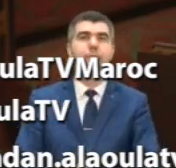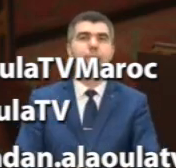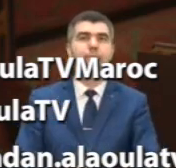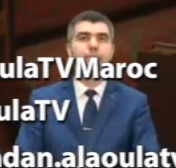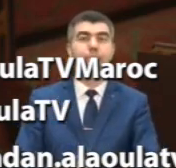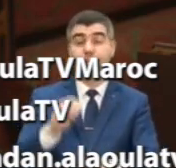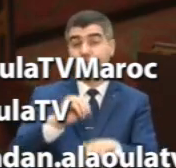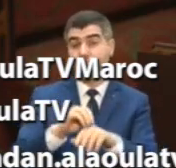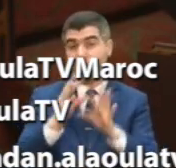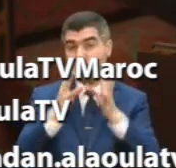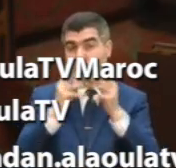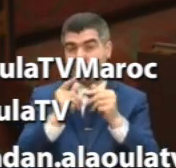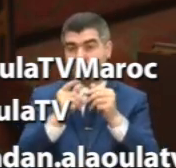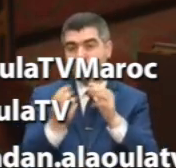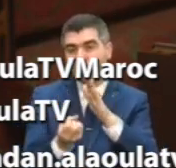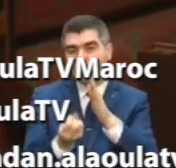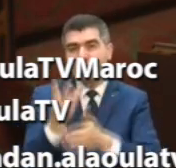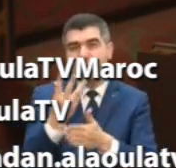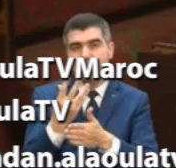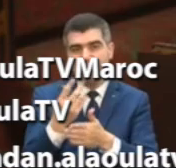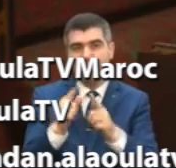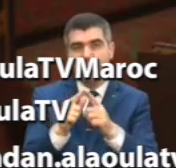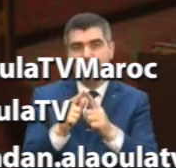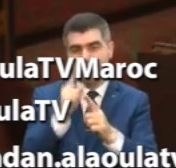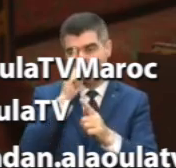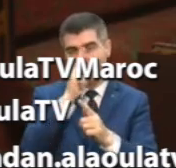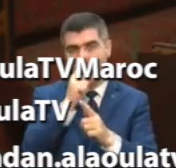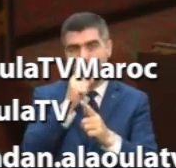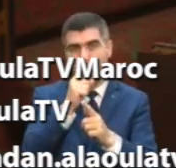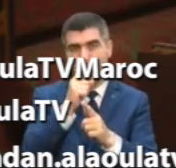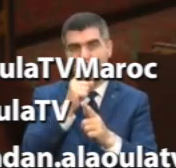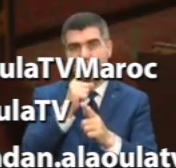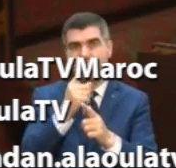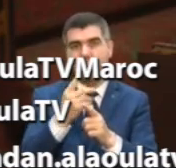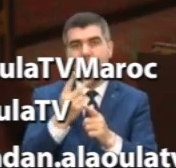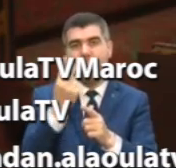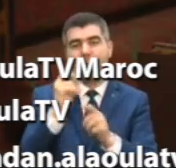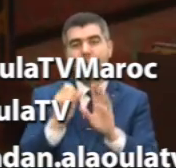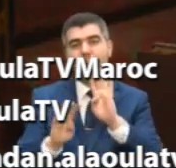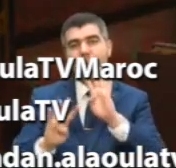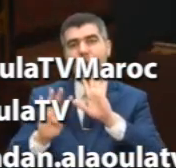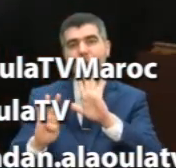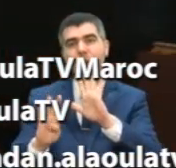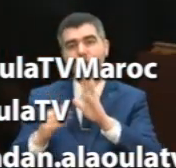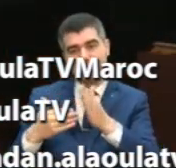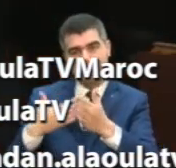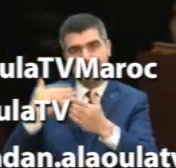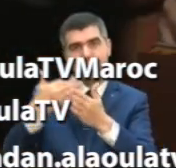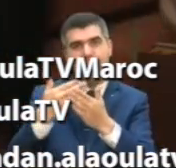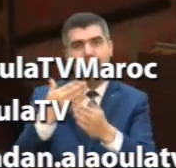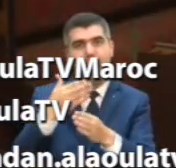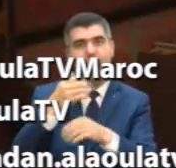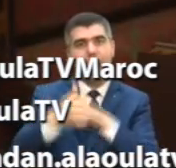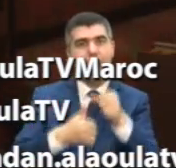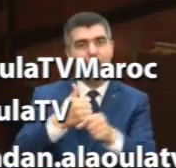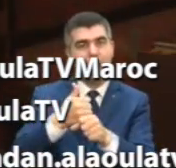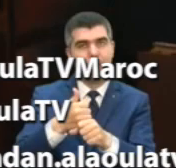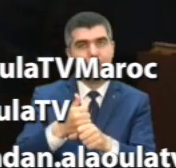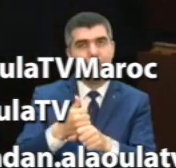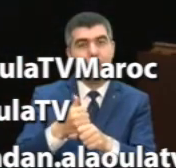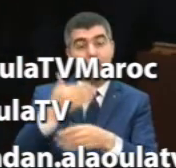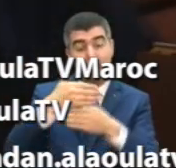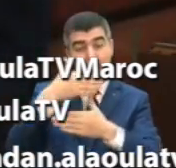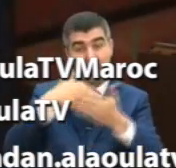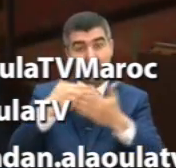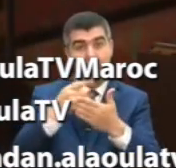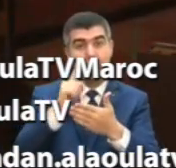الجديدة المرتقبة بموسم الدخول المدرسي المقبل، سيعرف هذا الموسم بناء